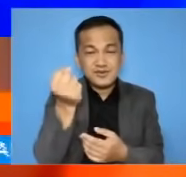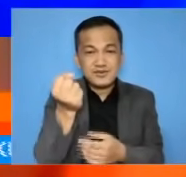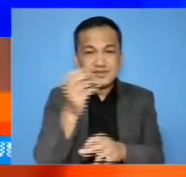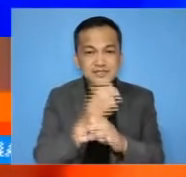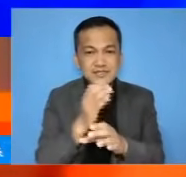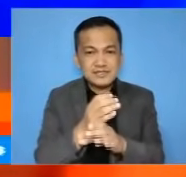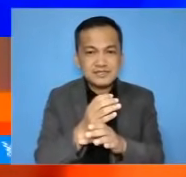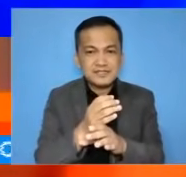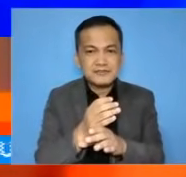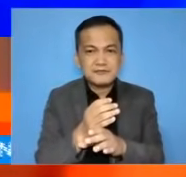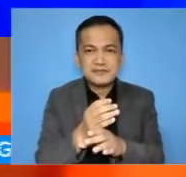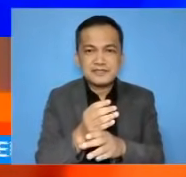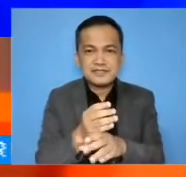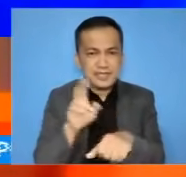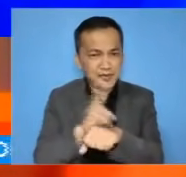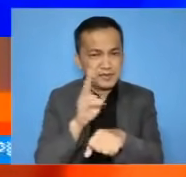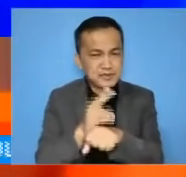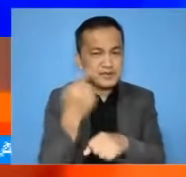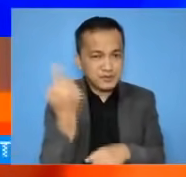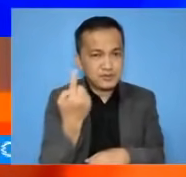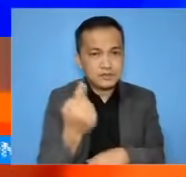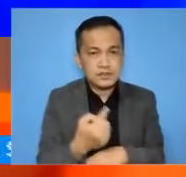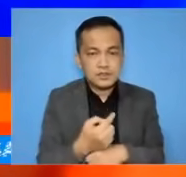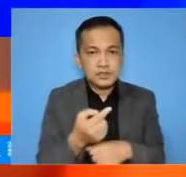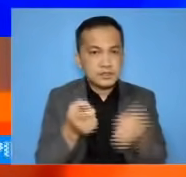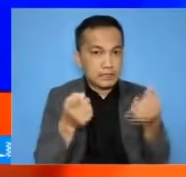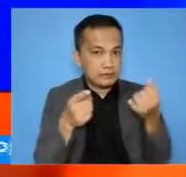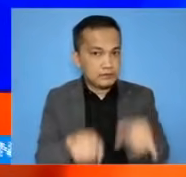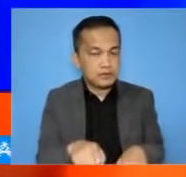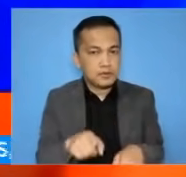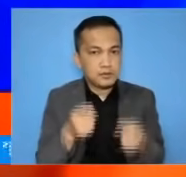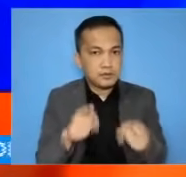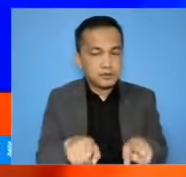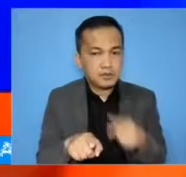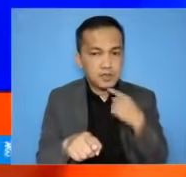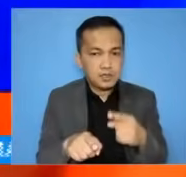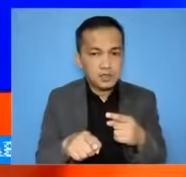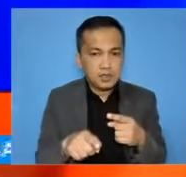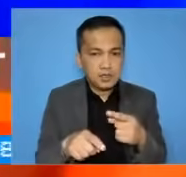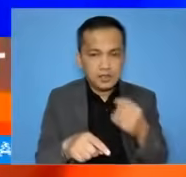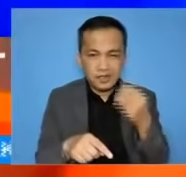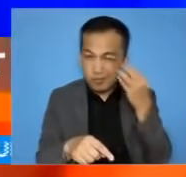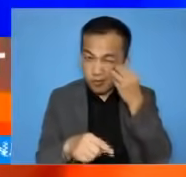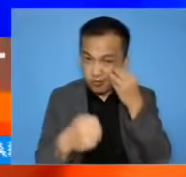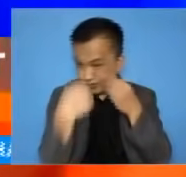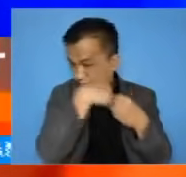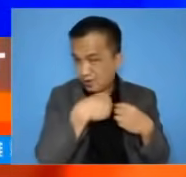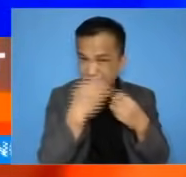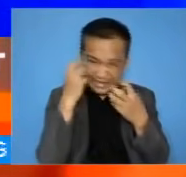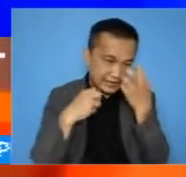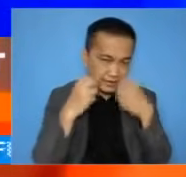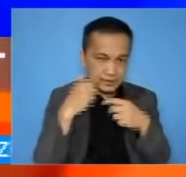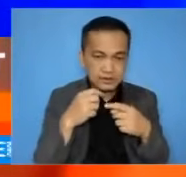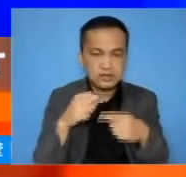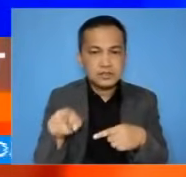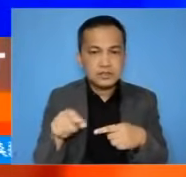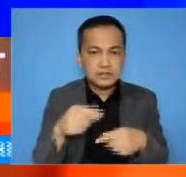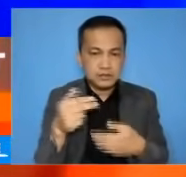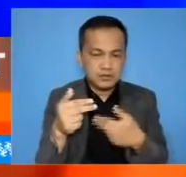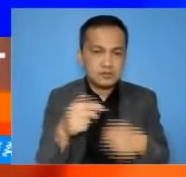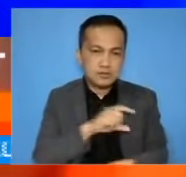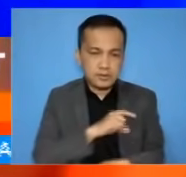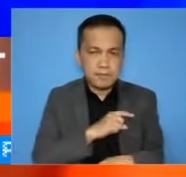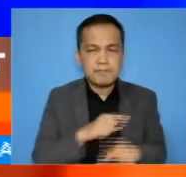lang niya ito. Dahil sa insidente, nagkagalo sa mukha si Ansores. Pero pinit daw niyang pinairan